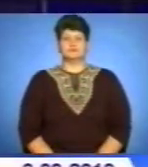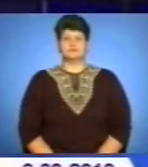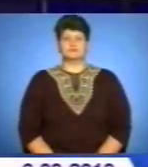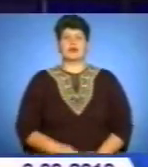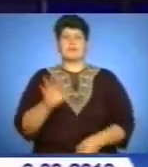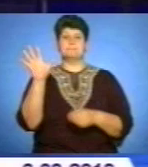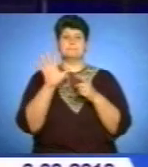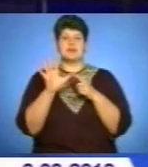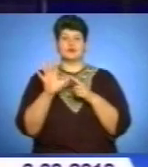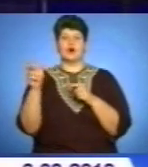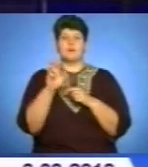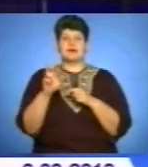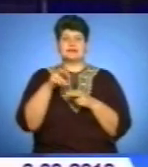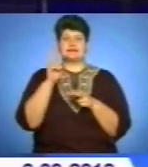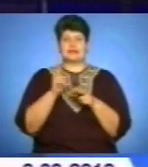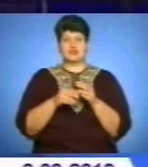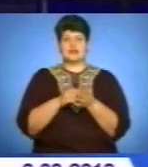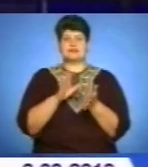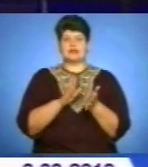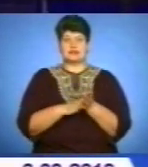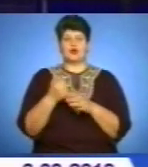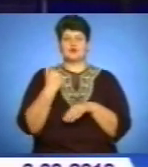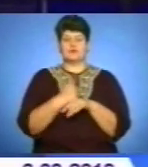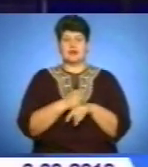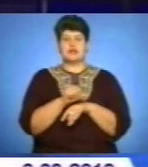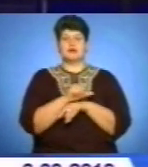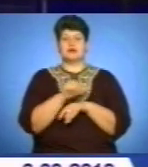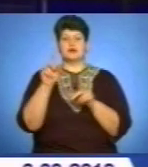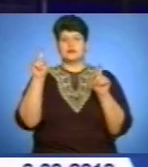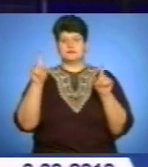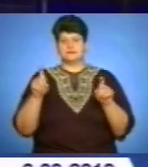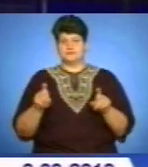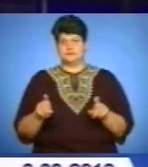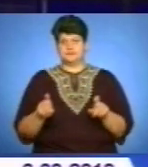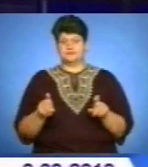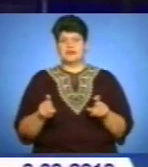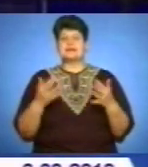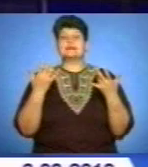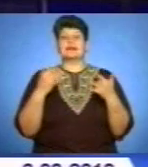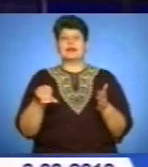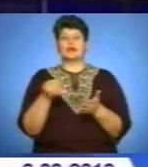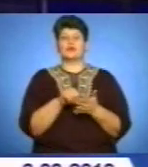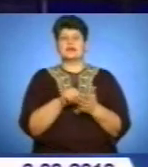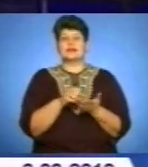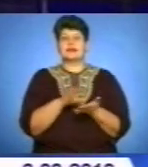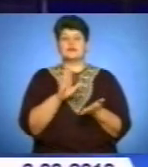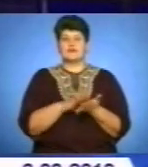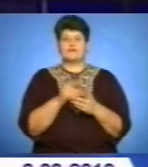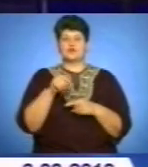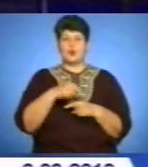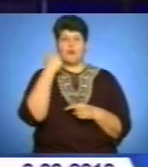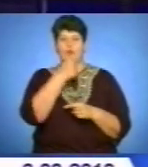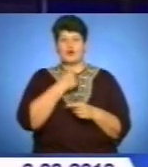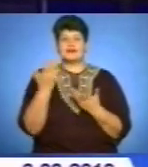5 березня закінчилася реєстрація на основне зовнішнє незалежне оцінювання. Скільки учасників зареєструвалося цього року і